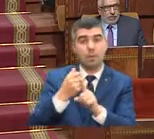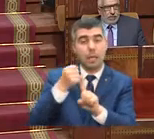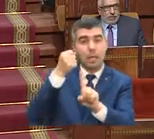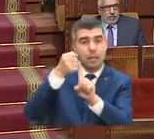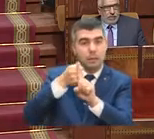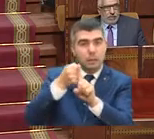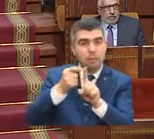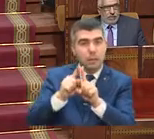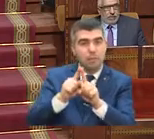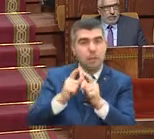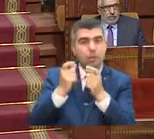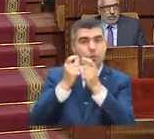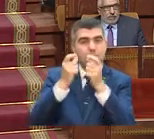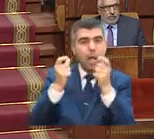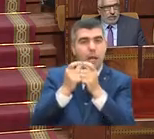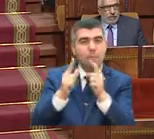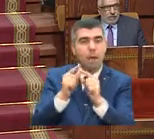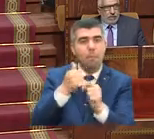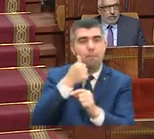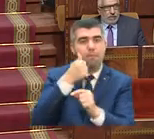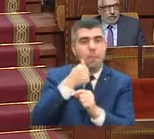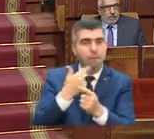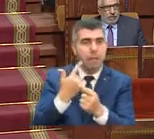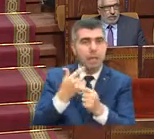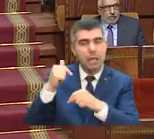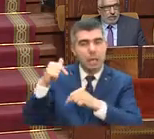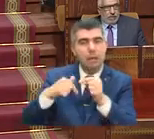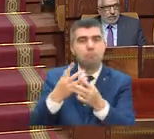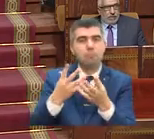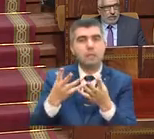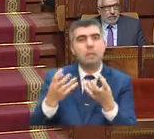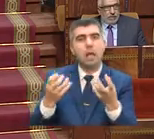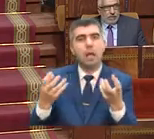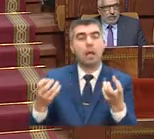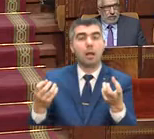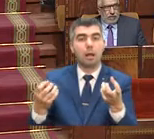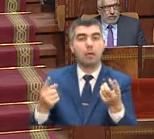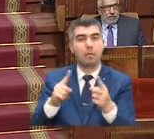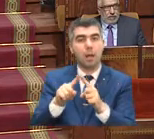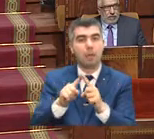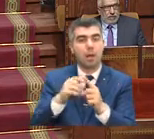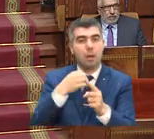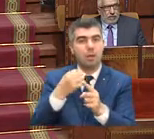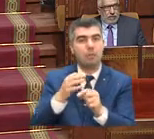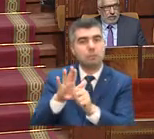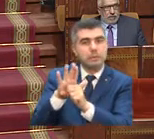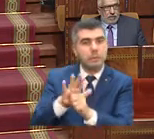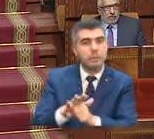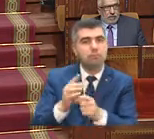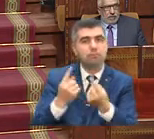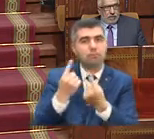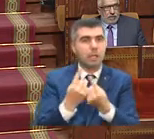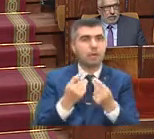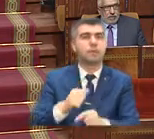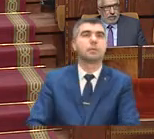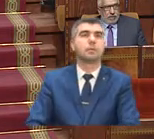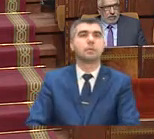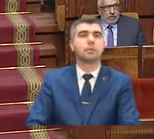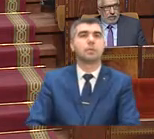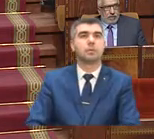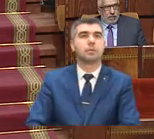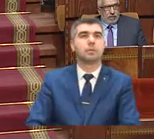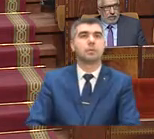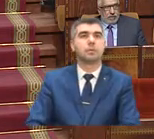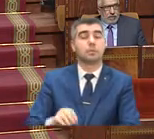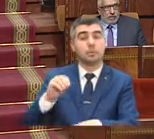لمقاولات لها سوابق في إفشال مشاريع سابقة ومعروفة برداءة خدماتها. كذلك لابد الإشارة